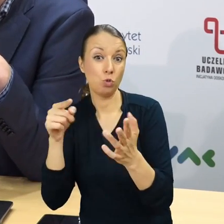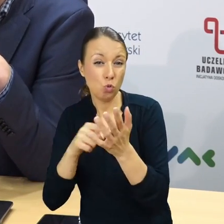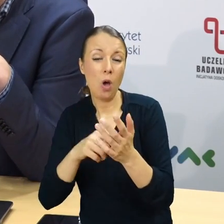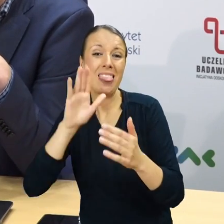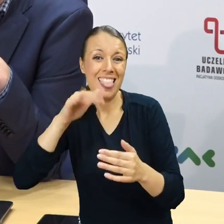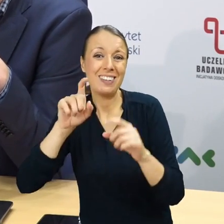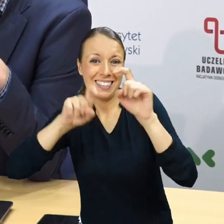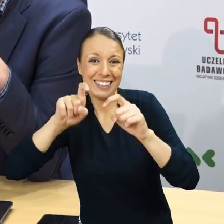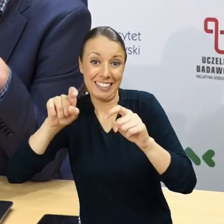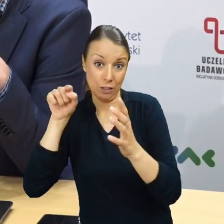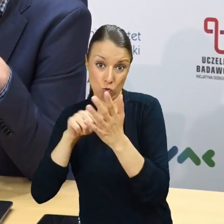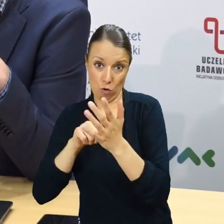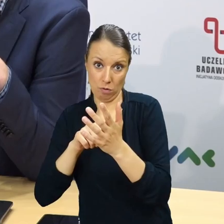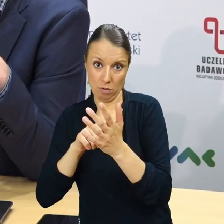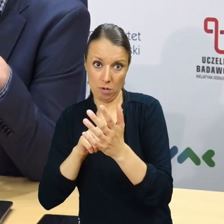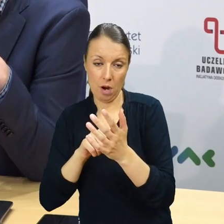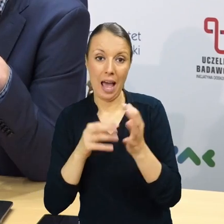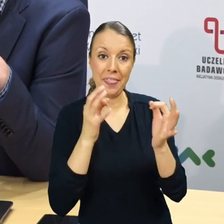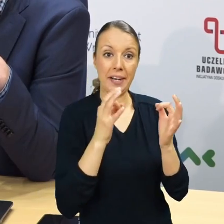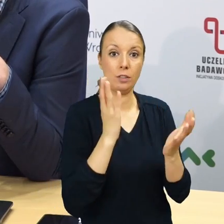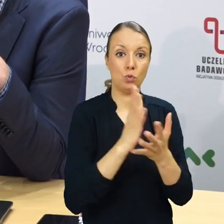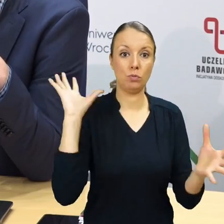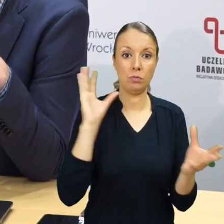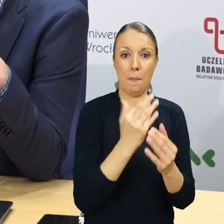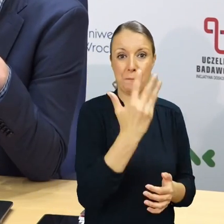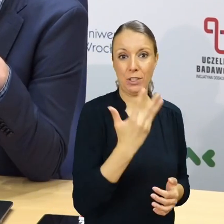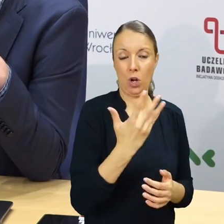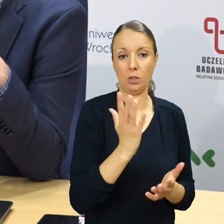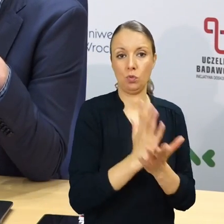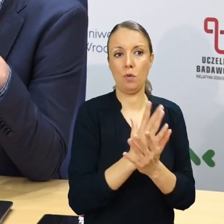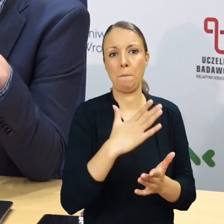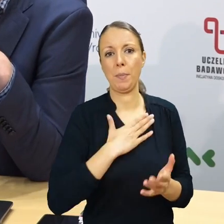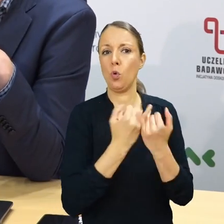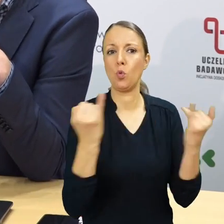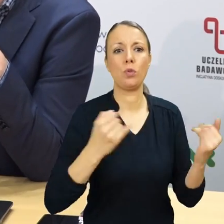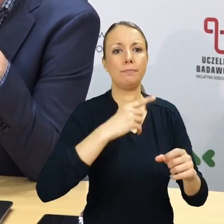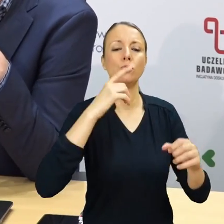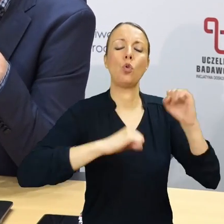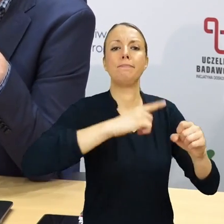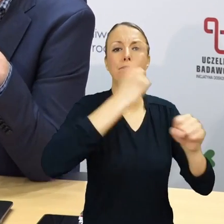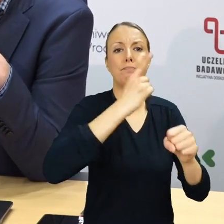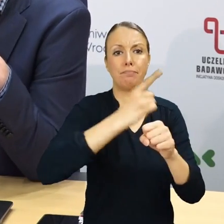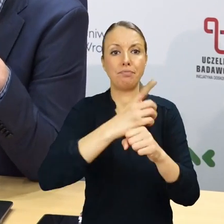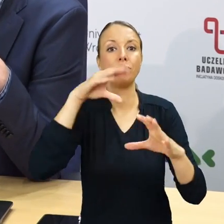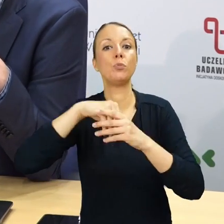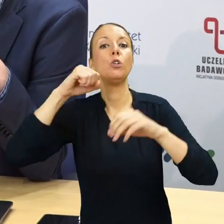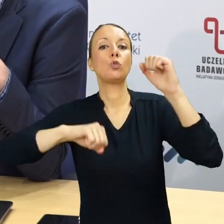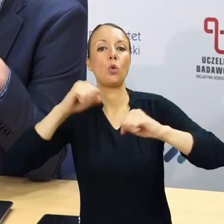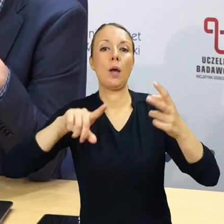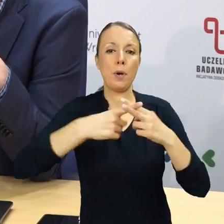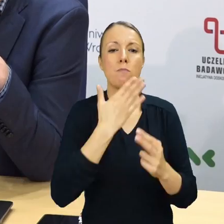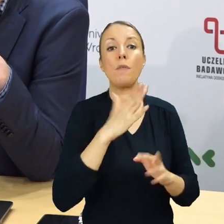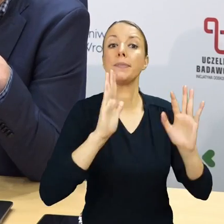lat, powiedzmy, mamy serię orzeczeń, w których sądy administracyjne stwierdzają, że no właśnie, na przykład te statystyki nie